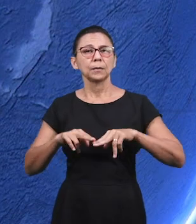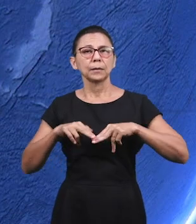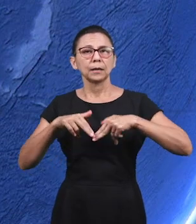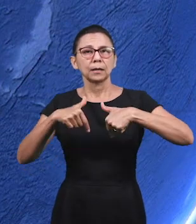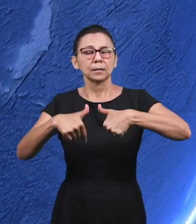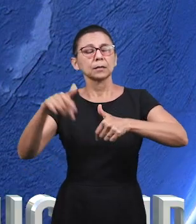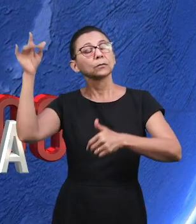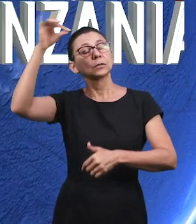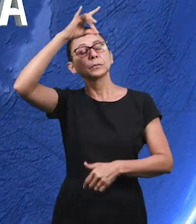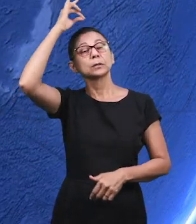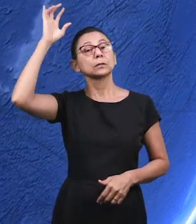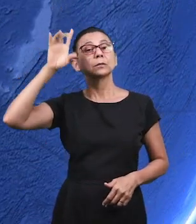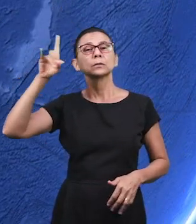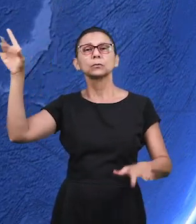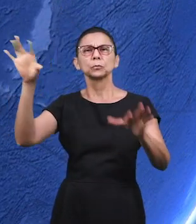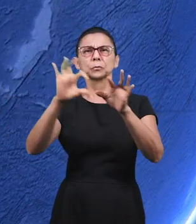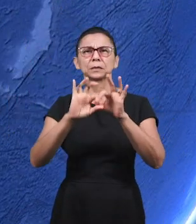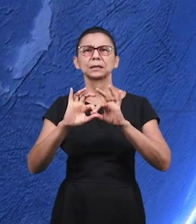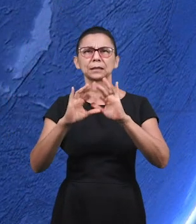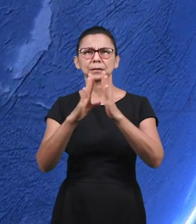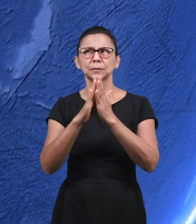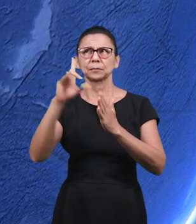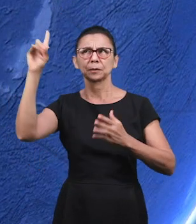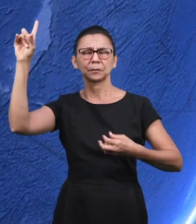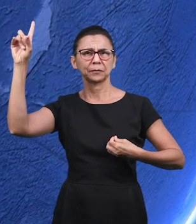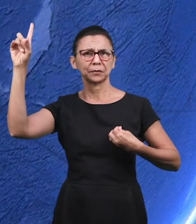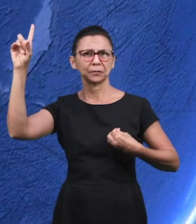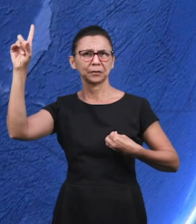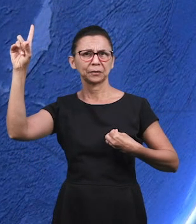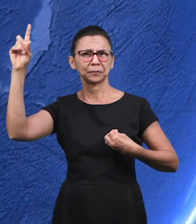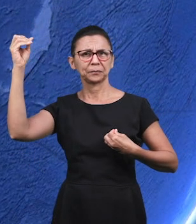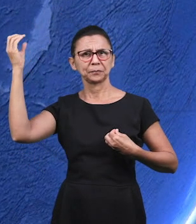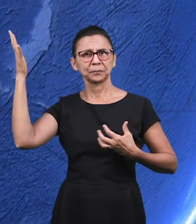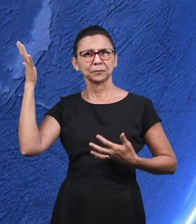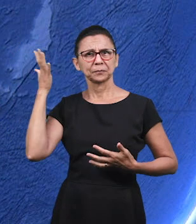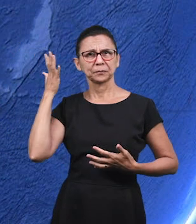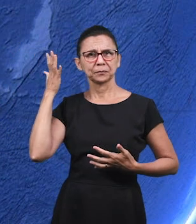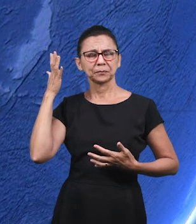direction du Saint-Esprit de Dieu et unies par la parole vivante.